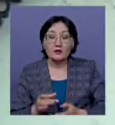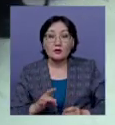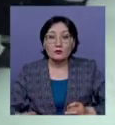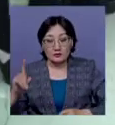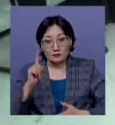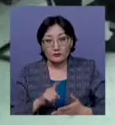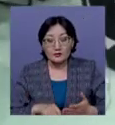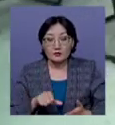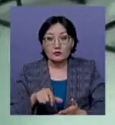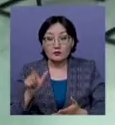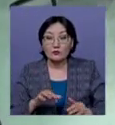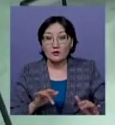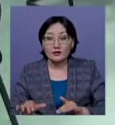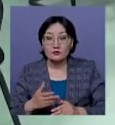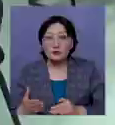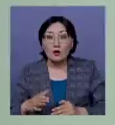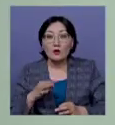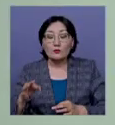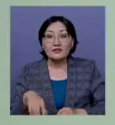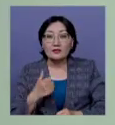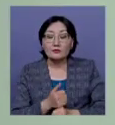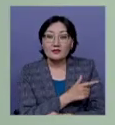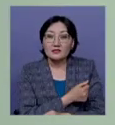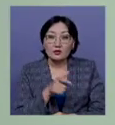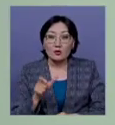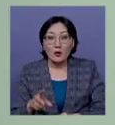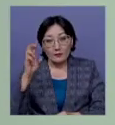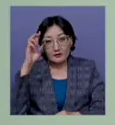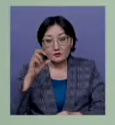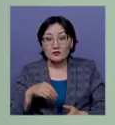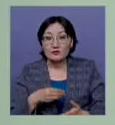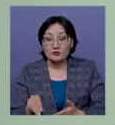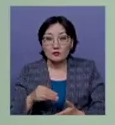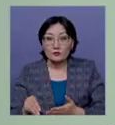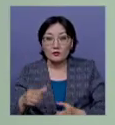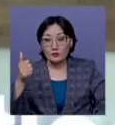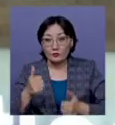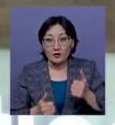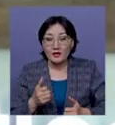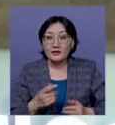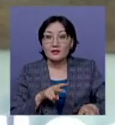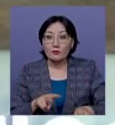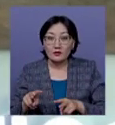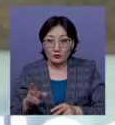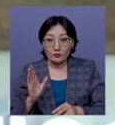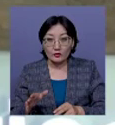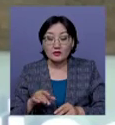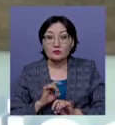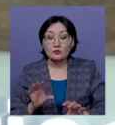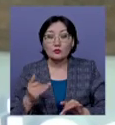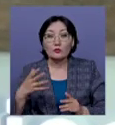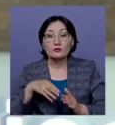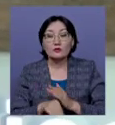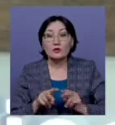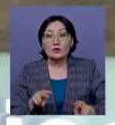сенімді өкілдерінің әрекетінен соң облыстың бас дәрігері мемлекеттік сатып алу конкурсына енді бақылаудың болатынын айтуда. Ол